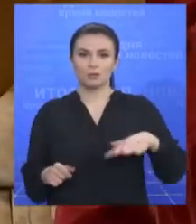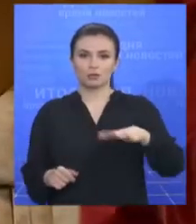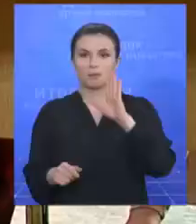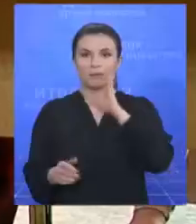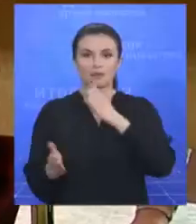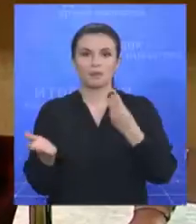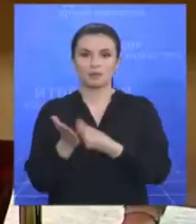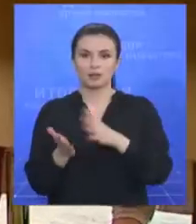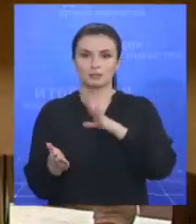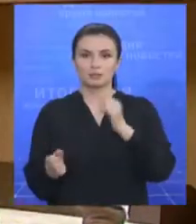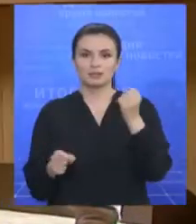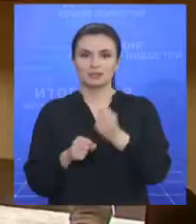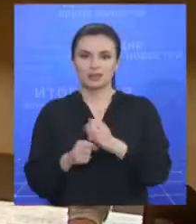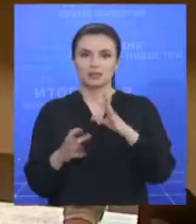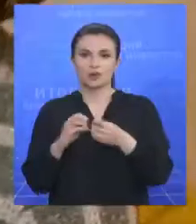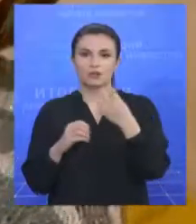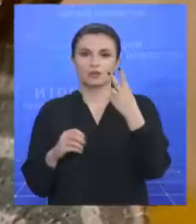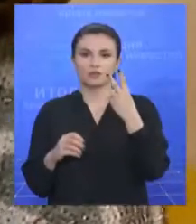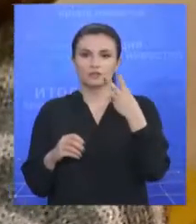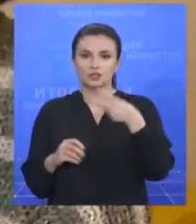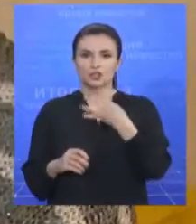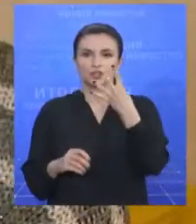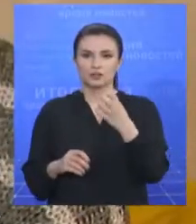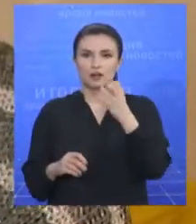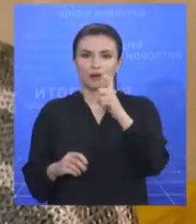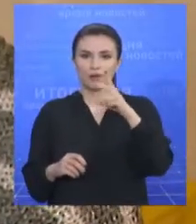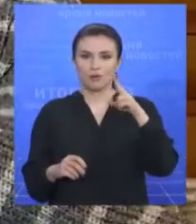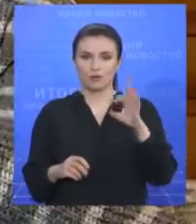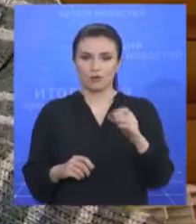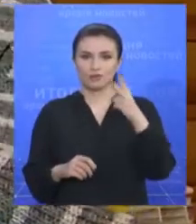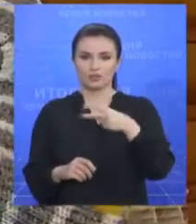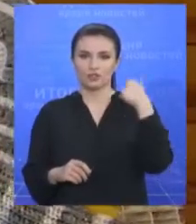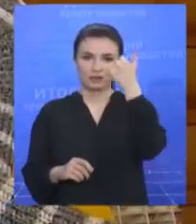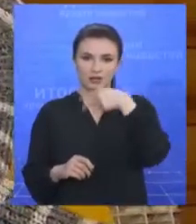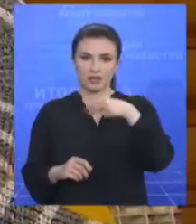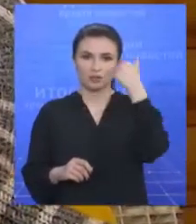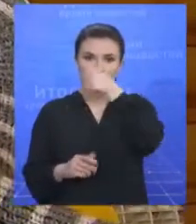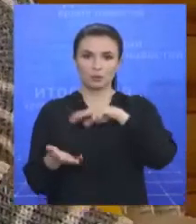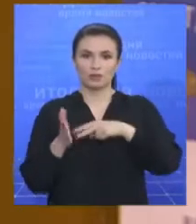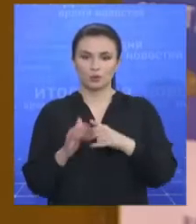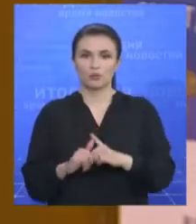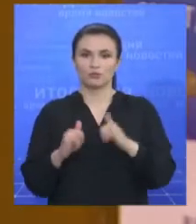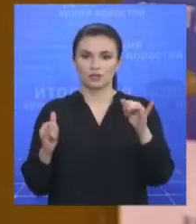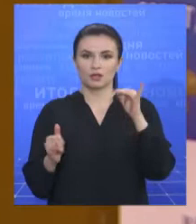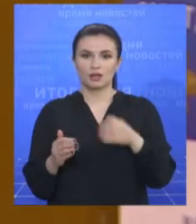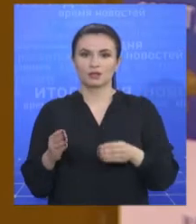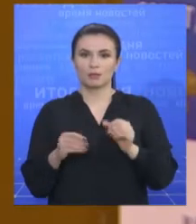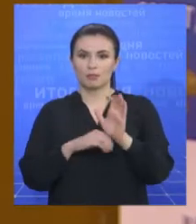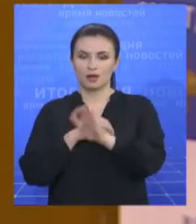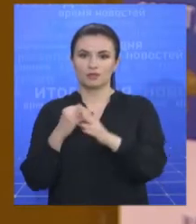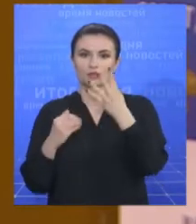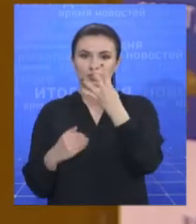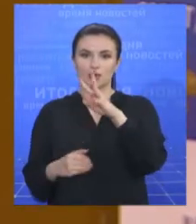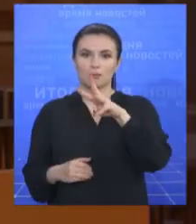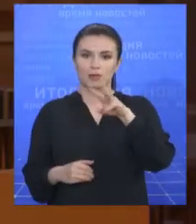областной маткапитал. Было сделано 2400 циклов ЭКО. В 2020 году показатели планируют увеличить и направят на это